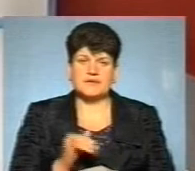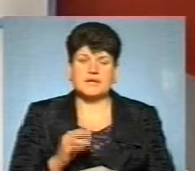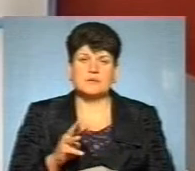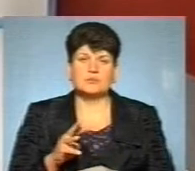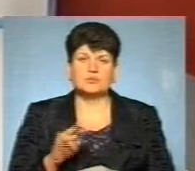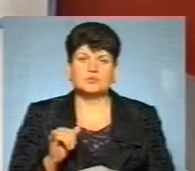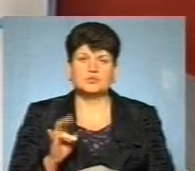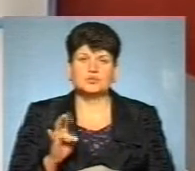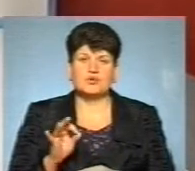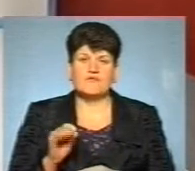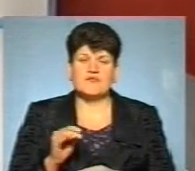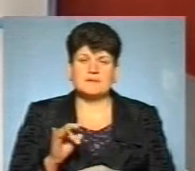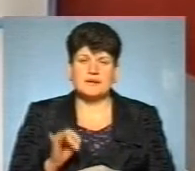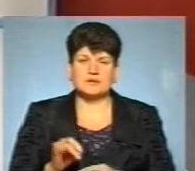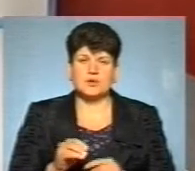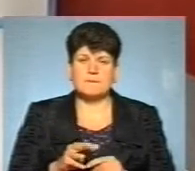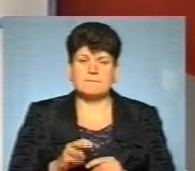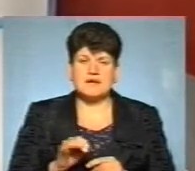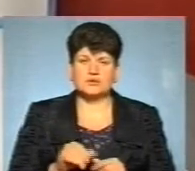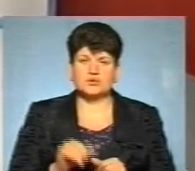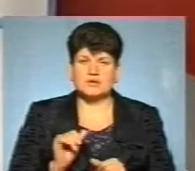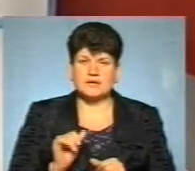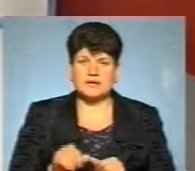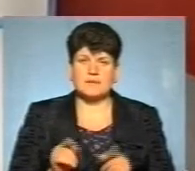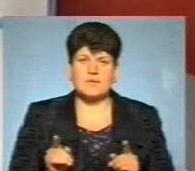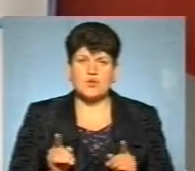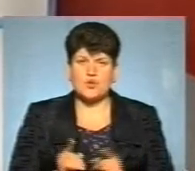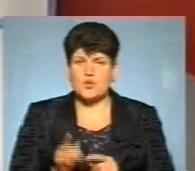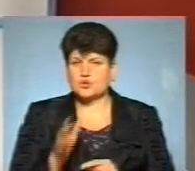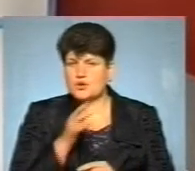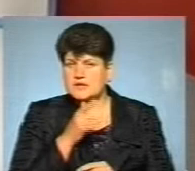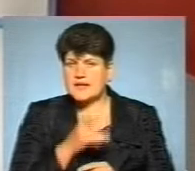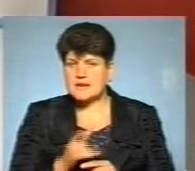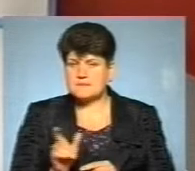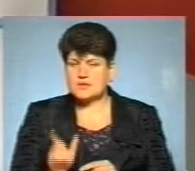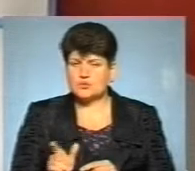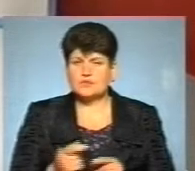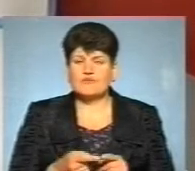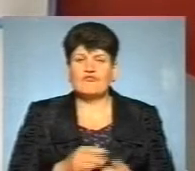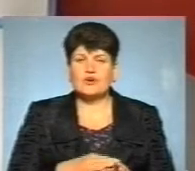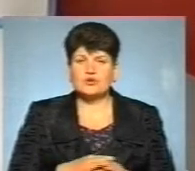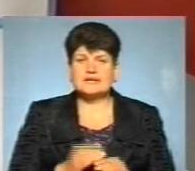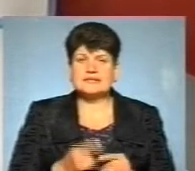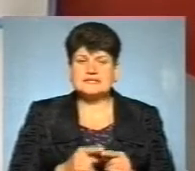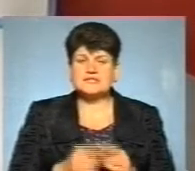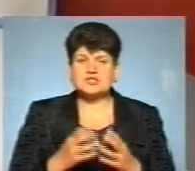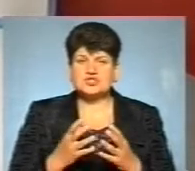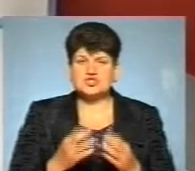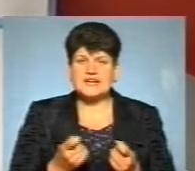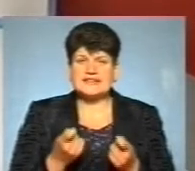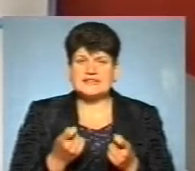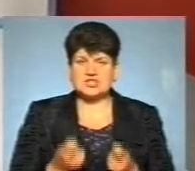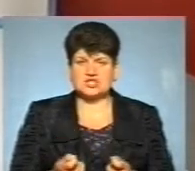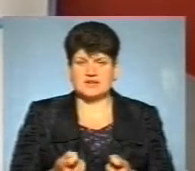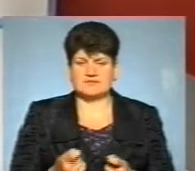імуноферментного методу, окрім короткого терміну виконання, це ще набагато